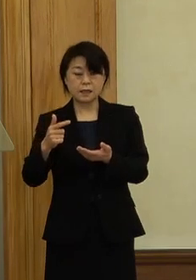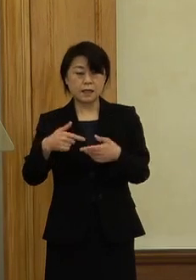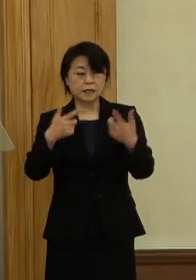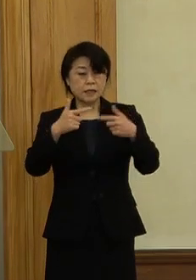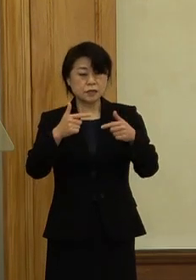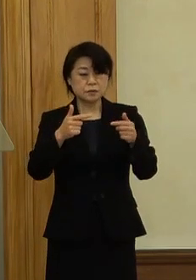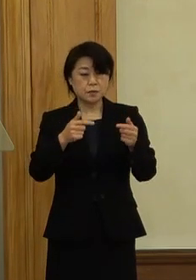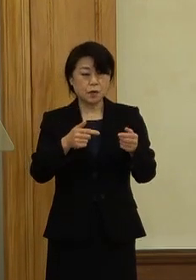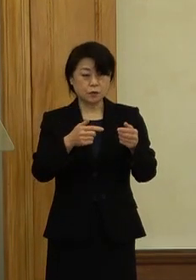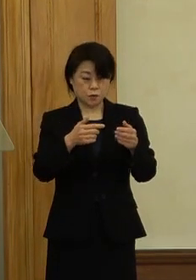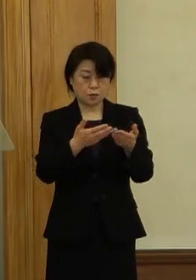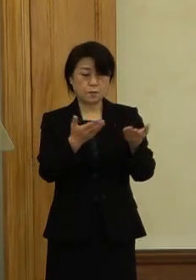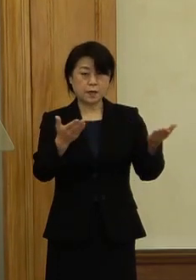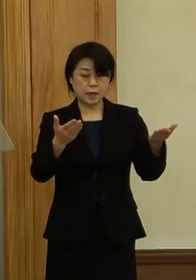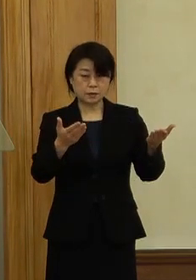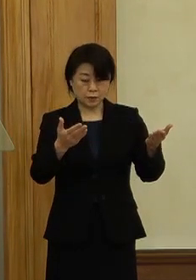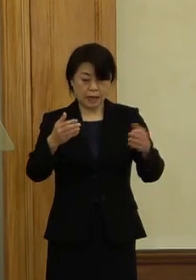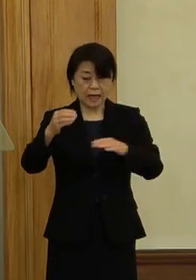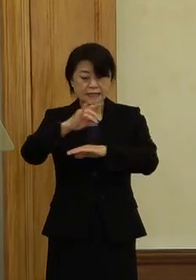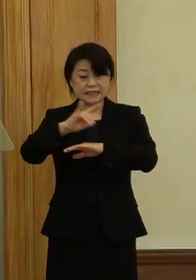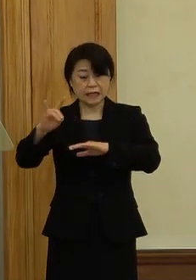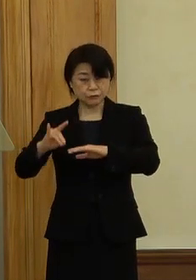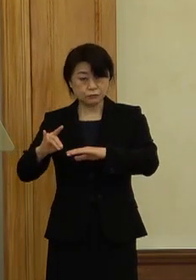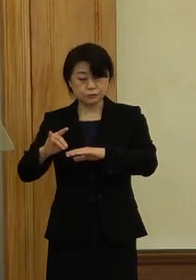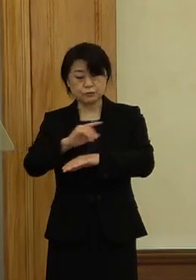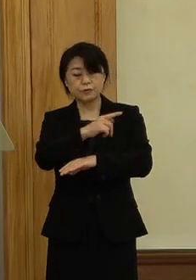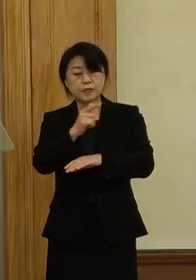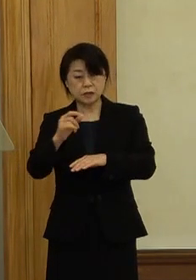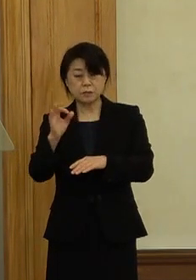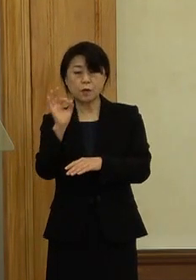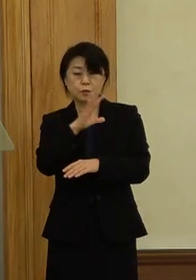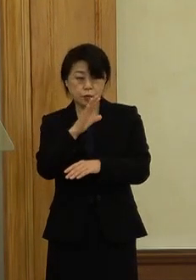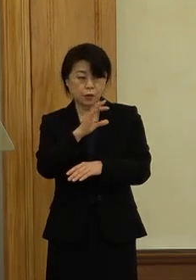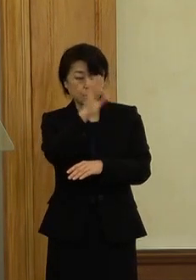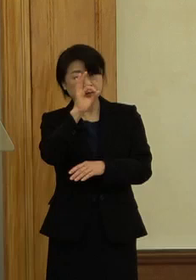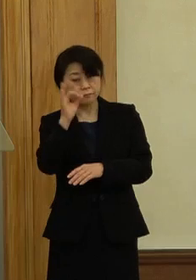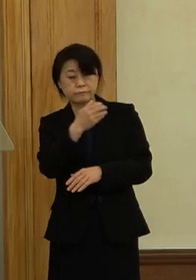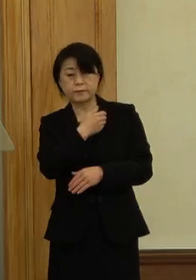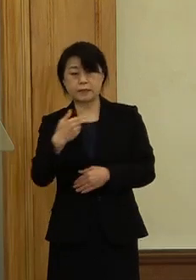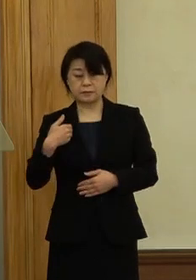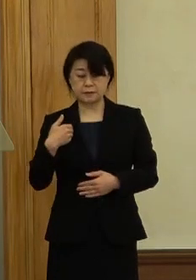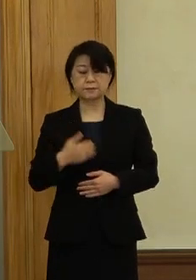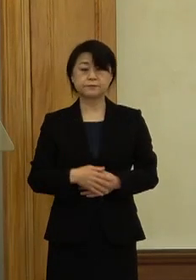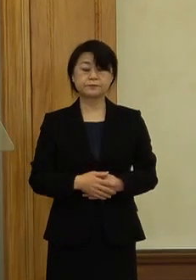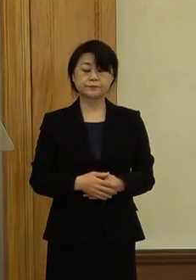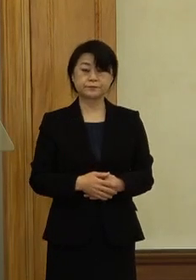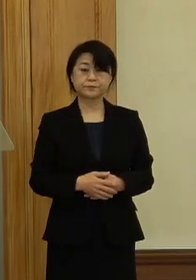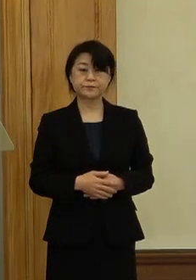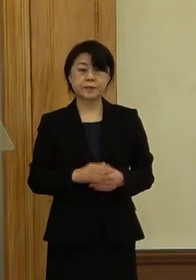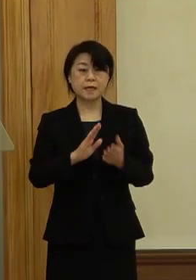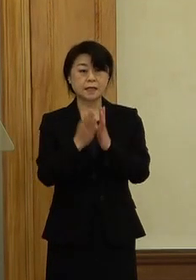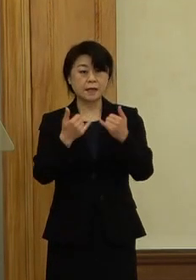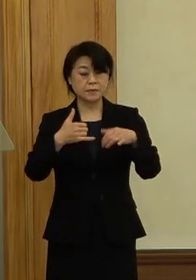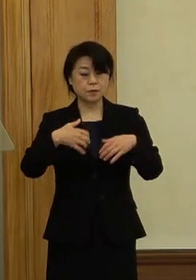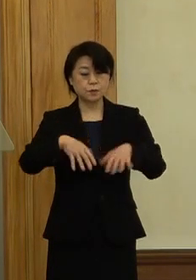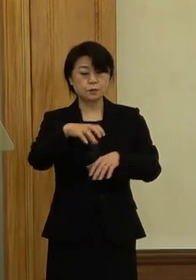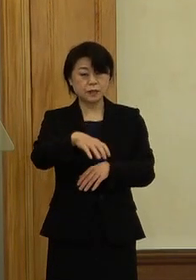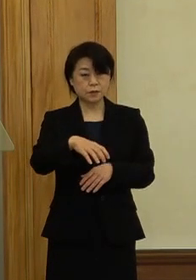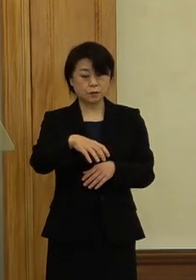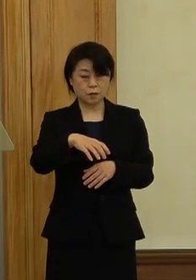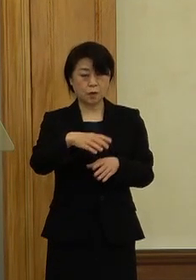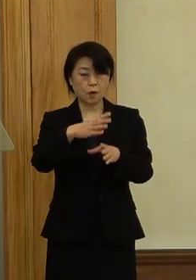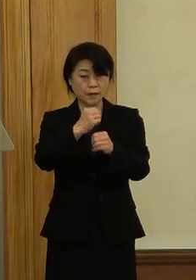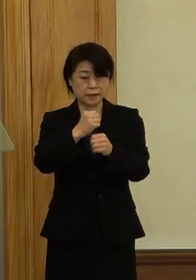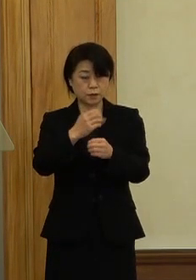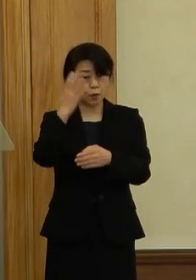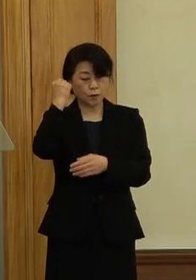展示の観覧も無料と、この日一日ですがなるということでございます。県民ふるさとの日記念式典